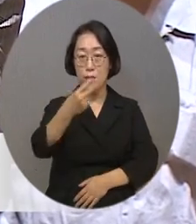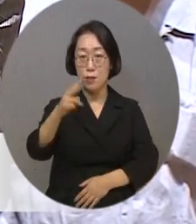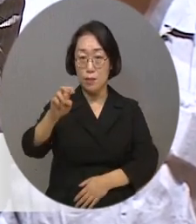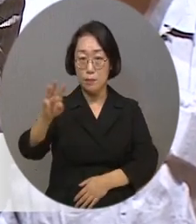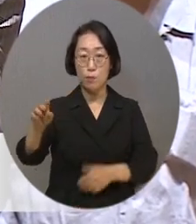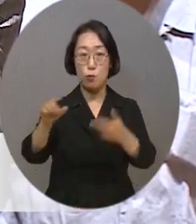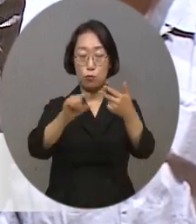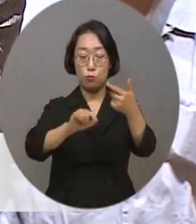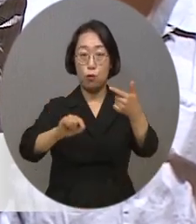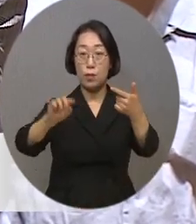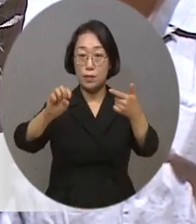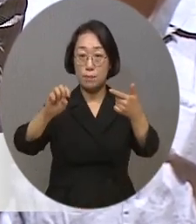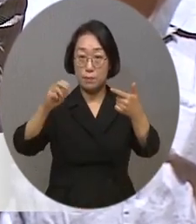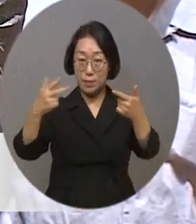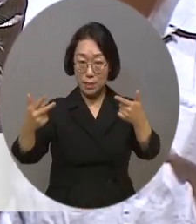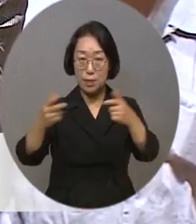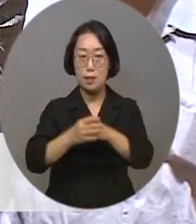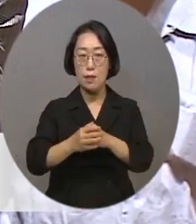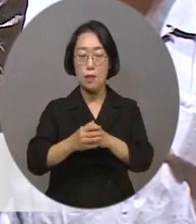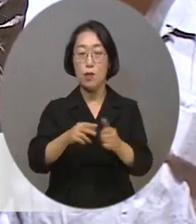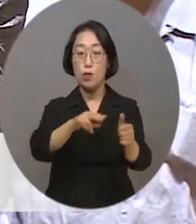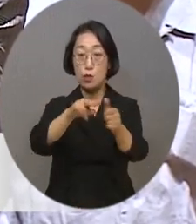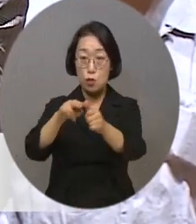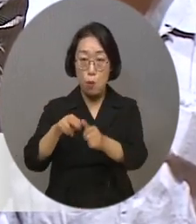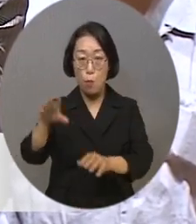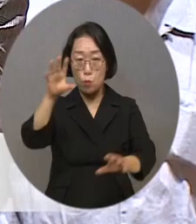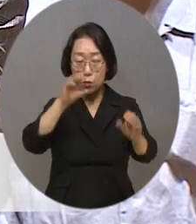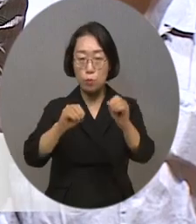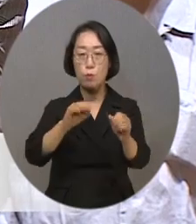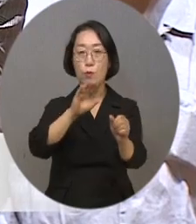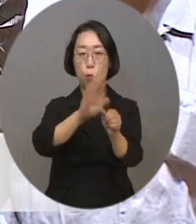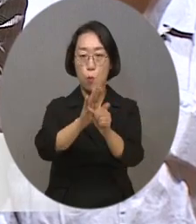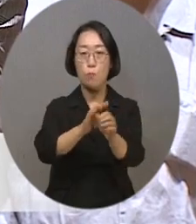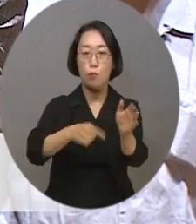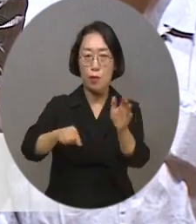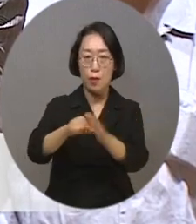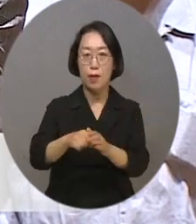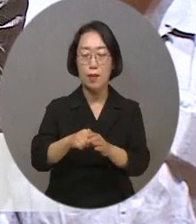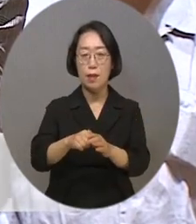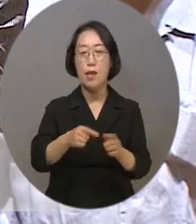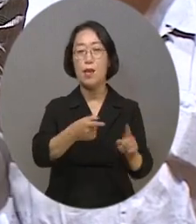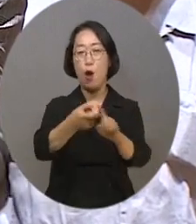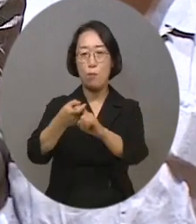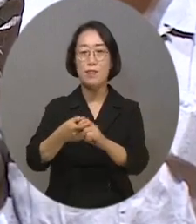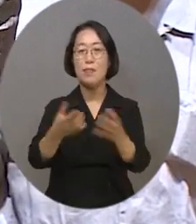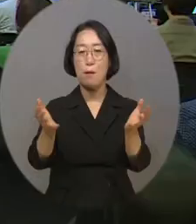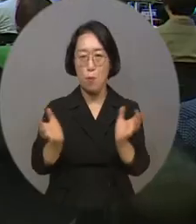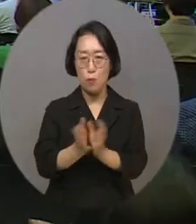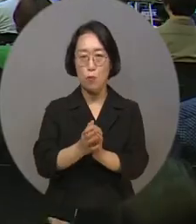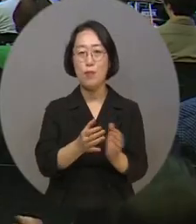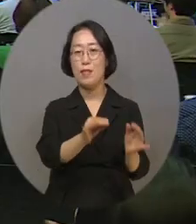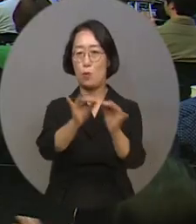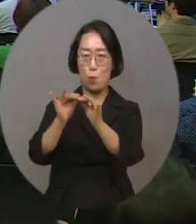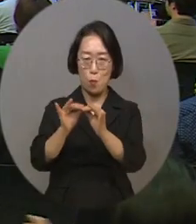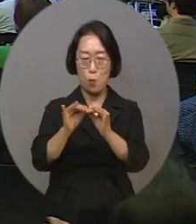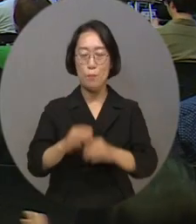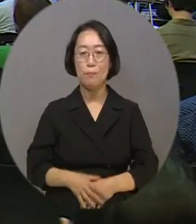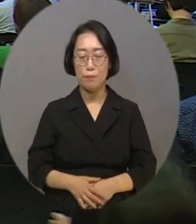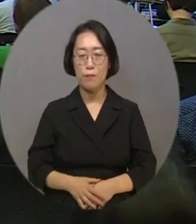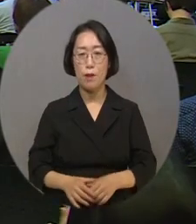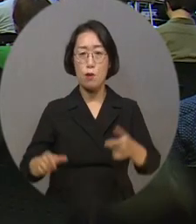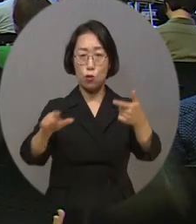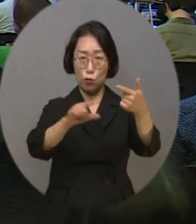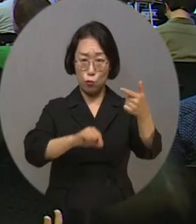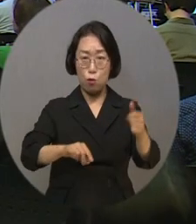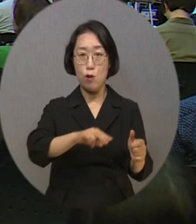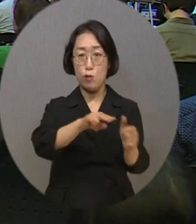2023년 6월 27일 정보 접근성 보장을 위한 키오스크 협의체 입동. 6월